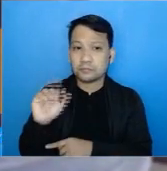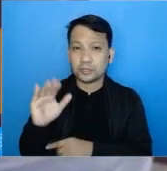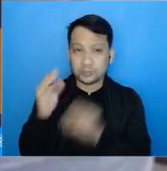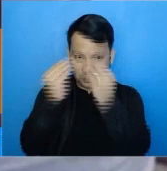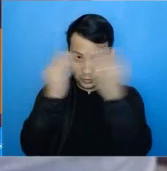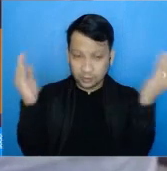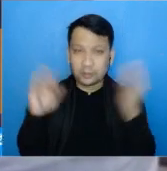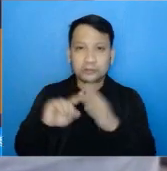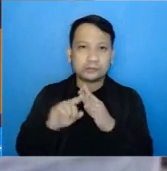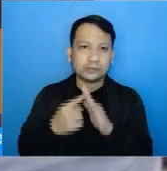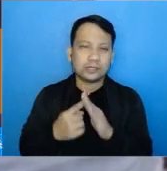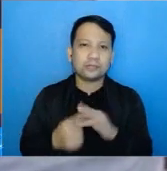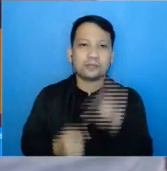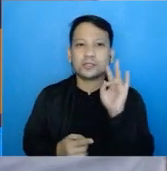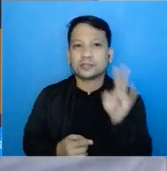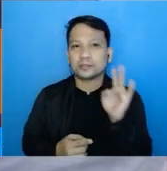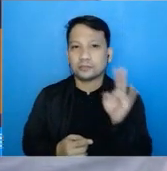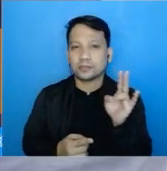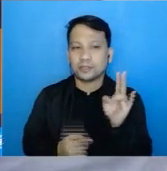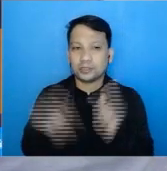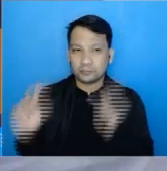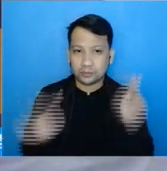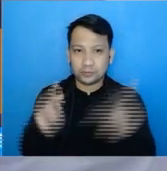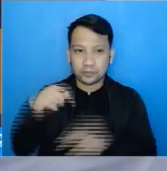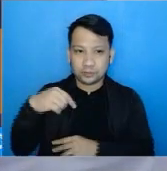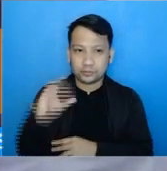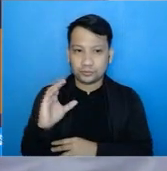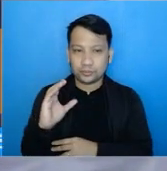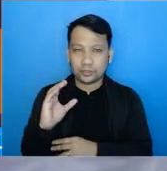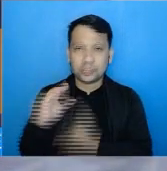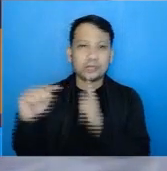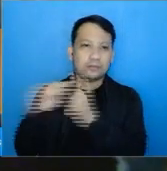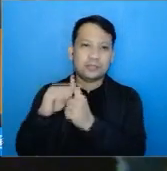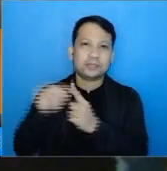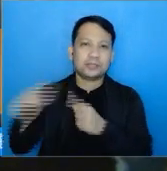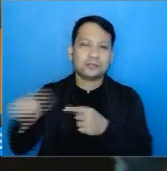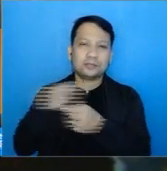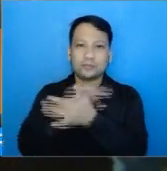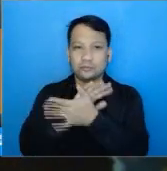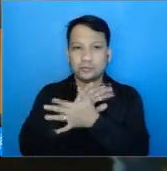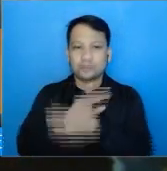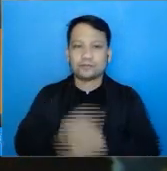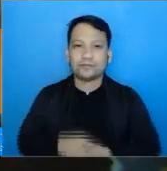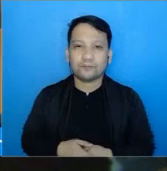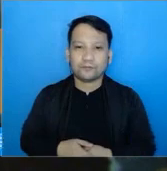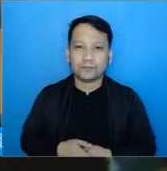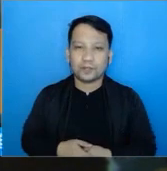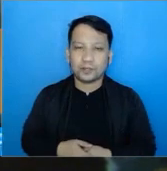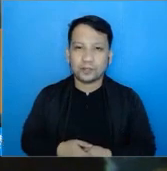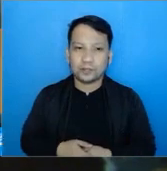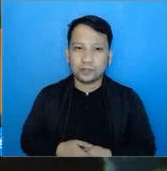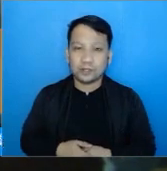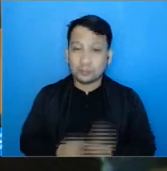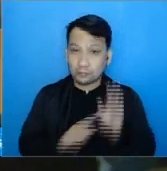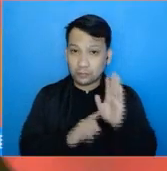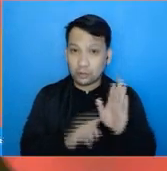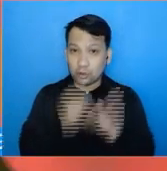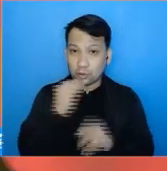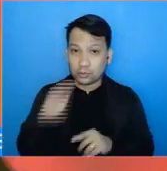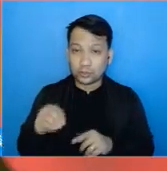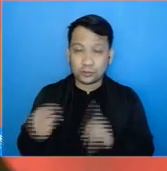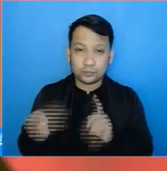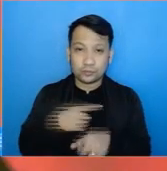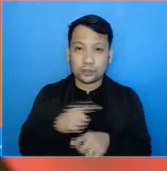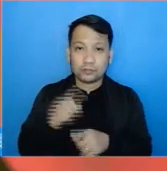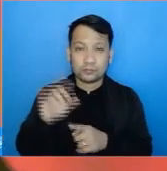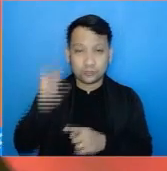may 74 na residente ng Quezon City ang nagpositibo sa COVID-19. May show cause order na mula sa city government ang chairman